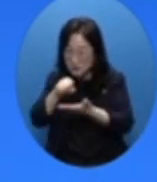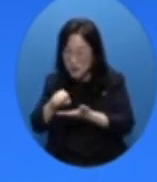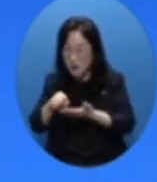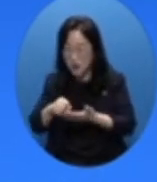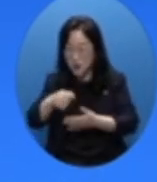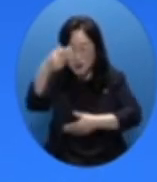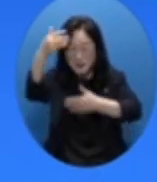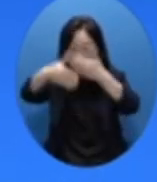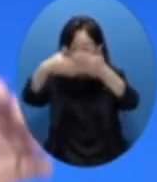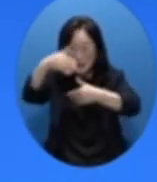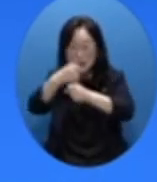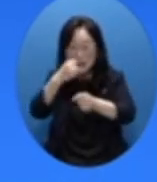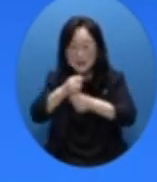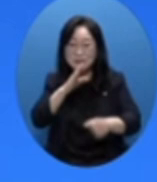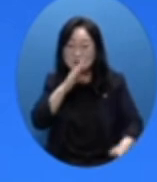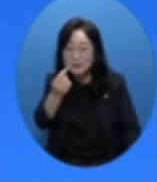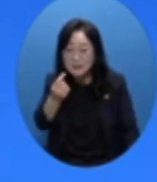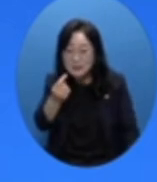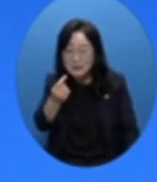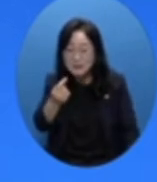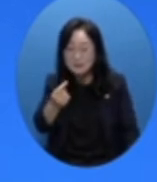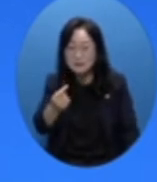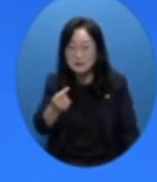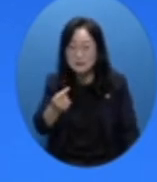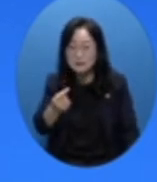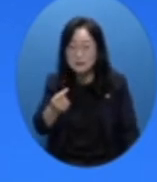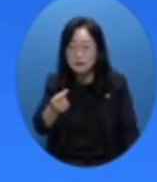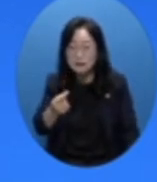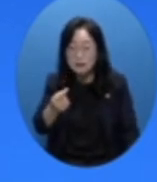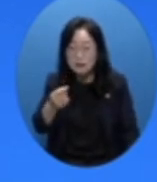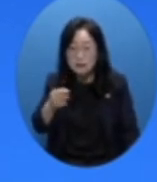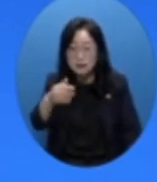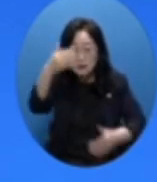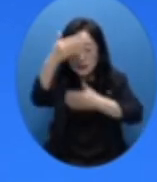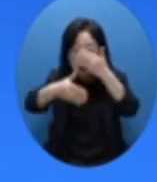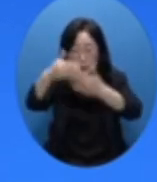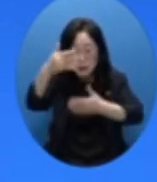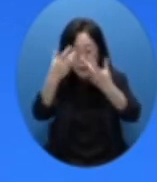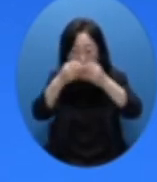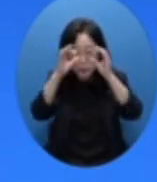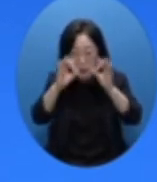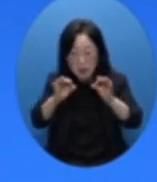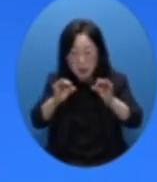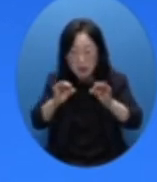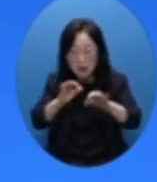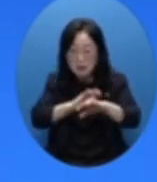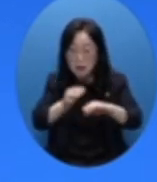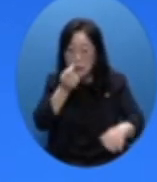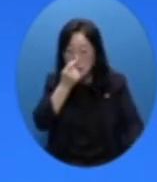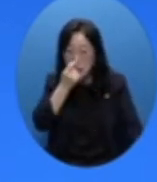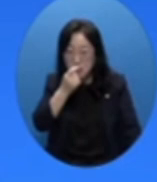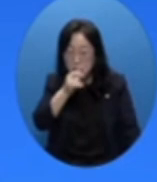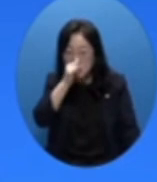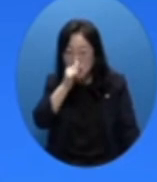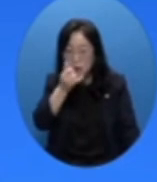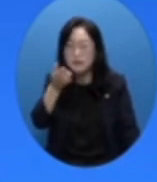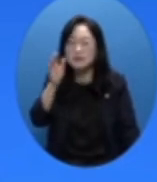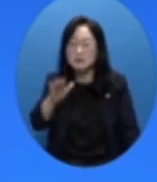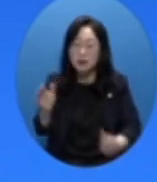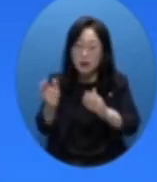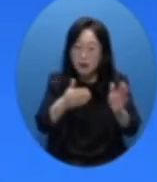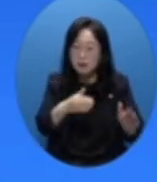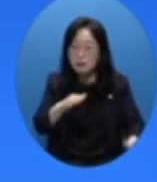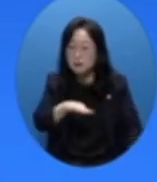사실 드라마는 그렇게 이 잘 묘사하고 있지만 우리는 그런 사람들을 정말 관심을 갖고 잘 돌보지